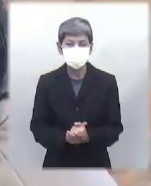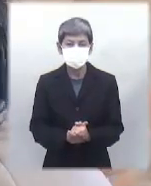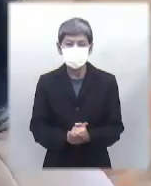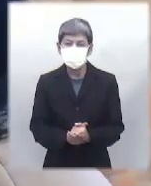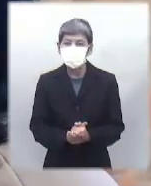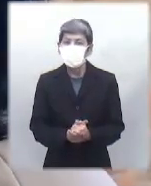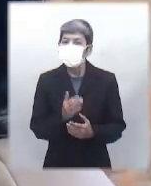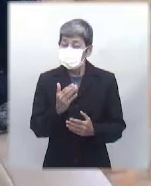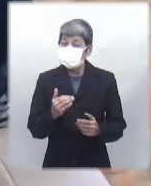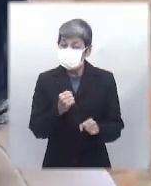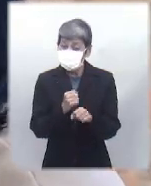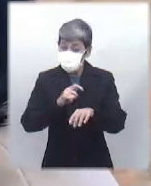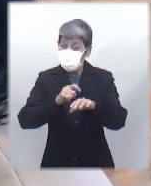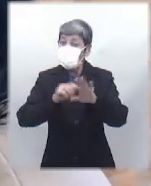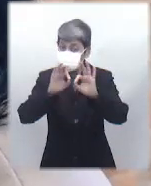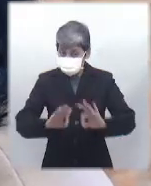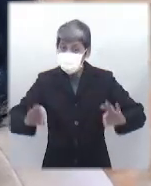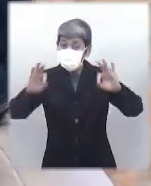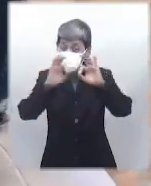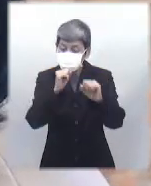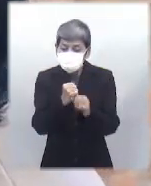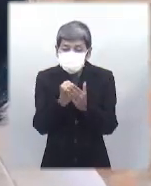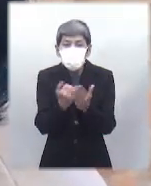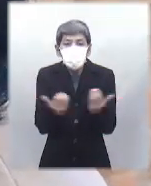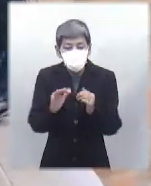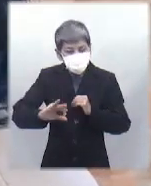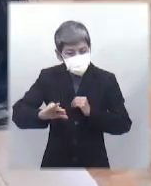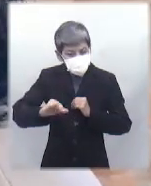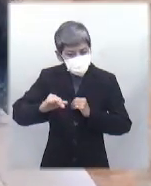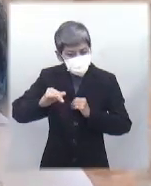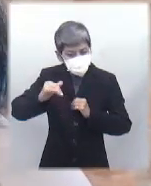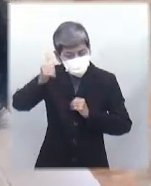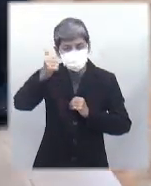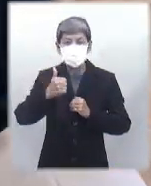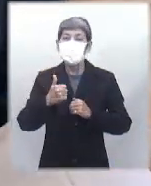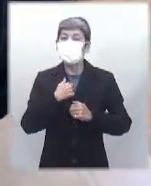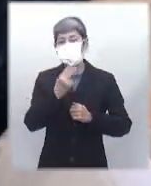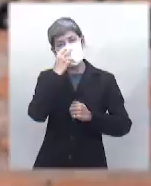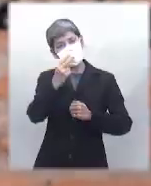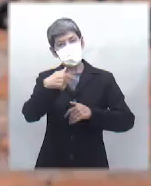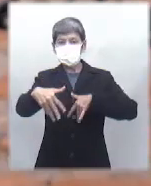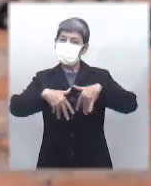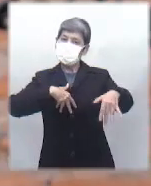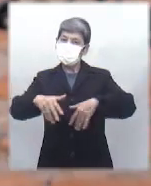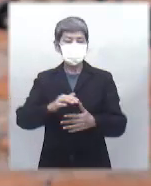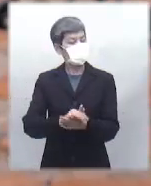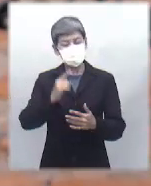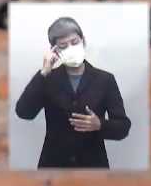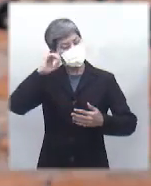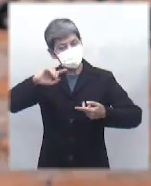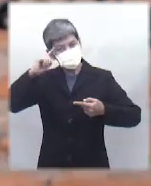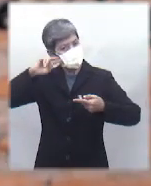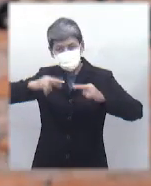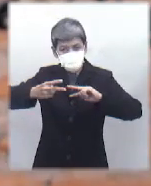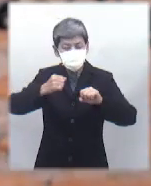ฉะนั้นเวลาคุณภาพเป็นสิ่งสำคัญในการที่จะพัฒนาลูกแต่จริงๆอ่ะสังคมเราค่ะพี่มันกลับด้านอีกด้านหนึ่งเลยอ่ะ